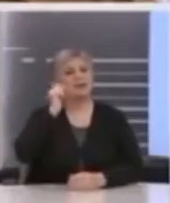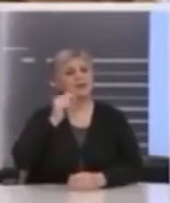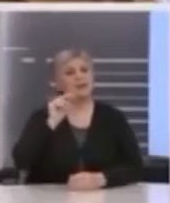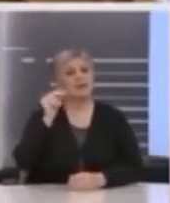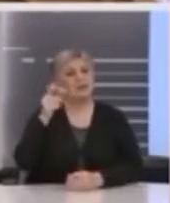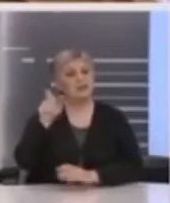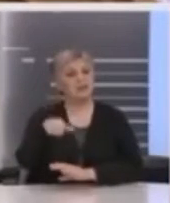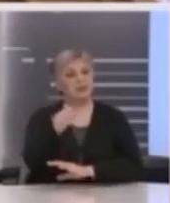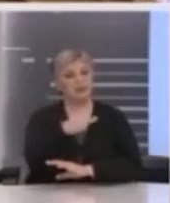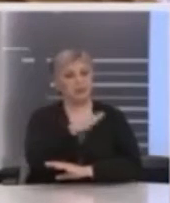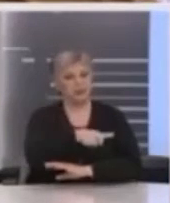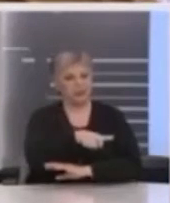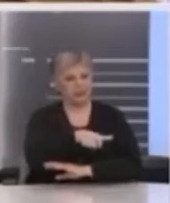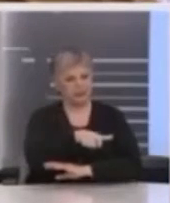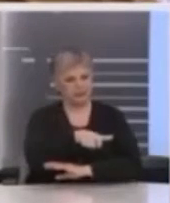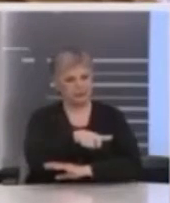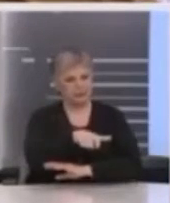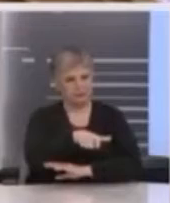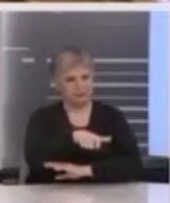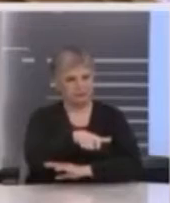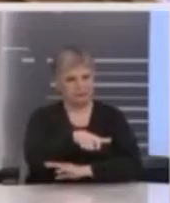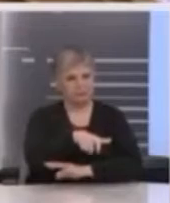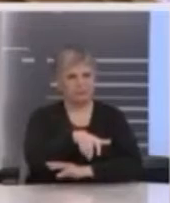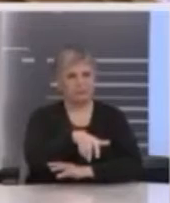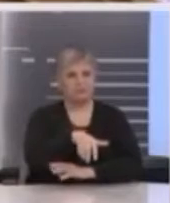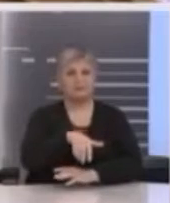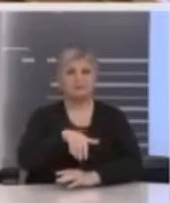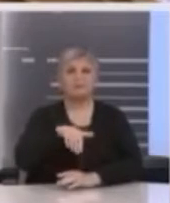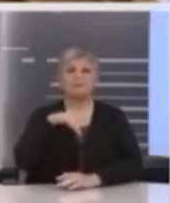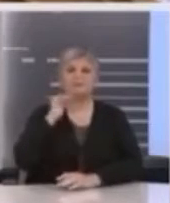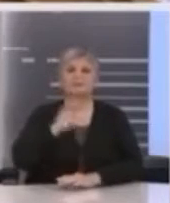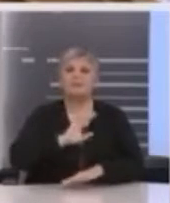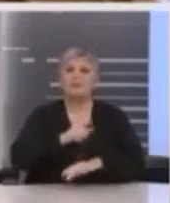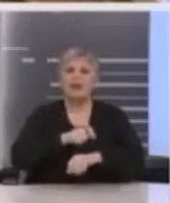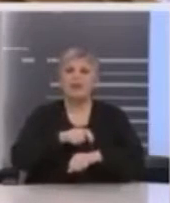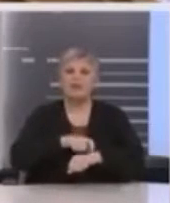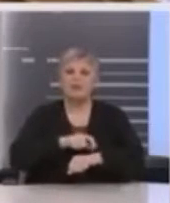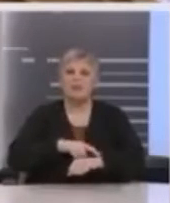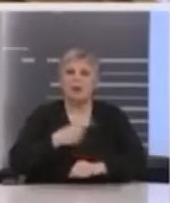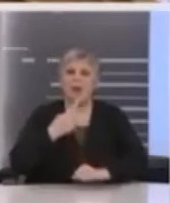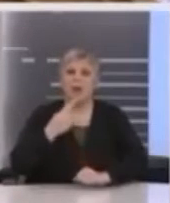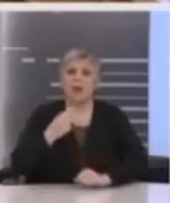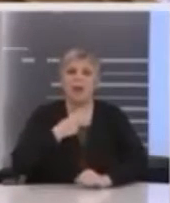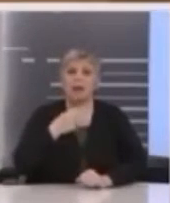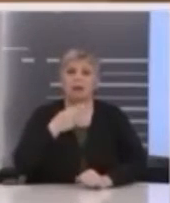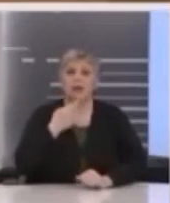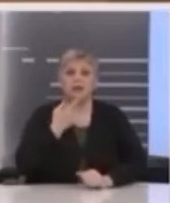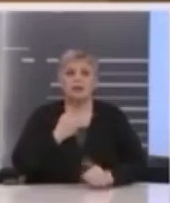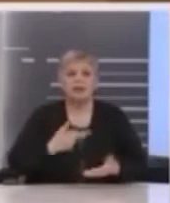η σύλληψη της πολιτικής του υπερπλεονάσματος